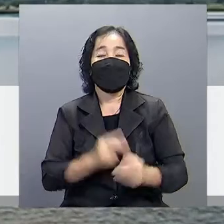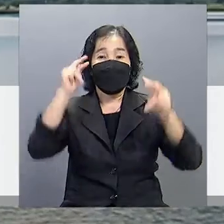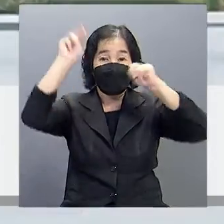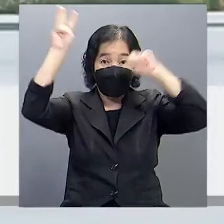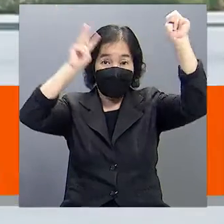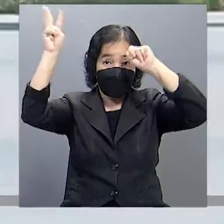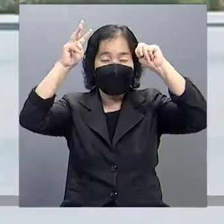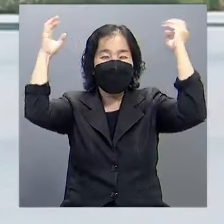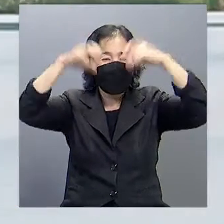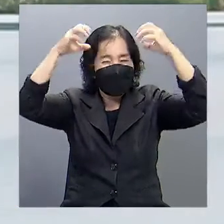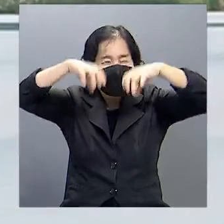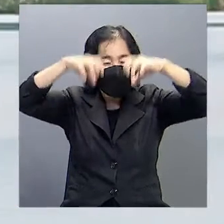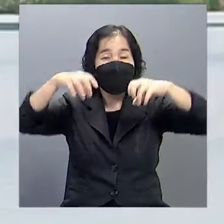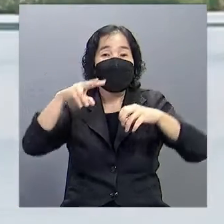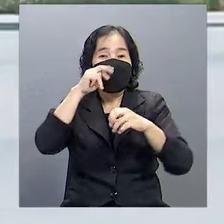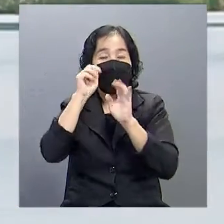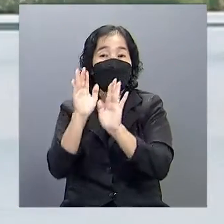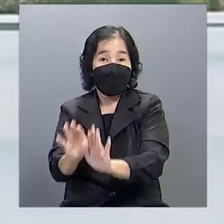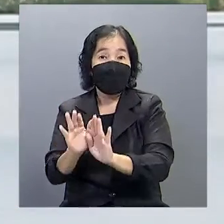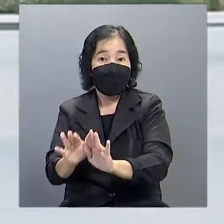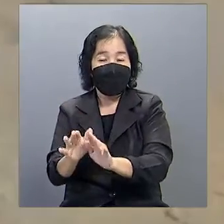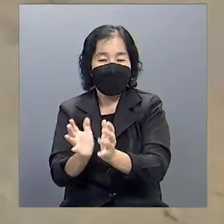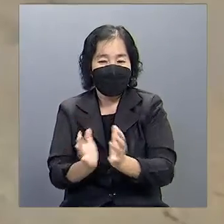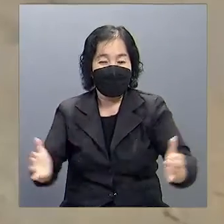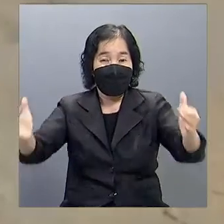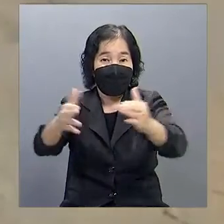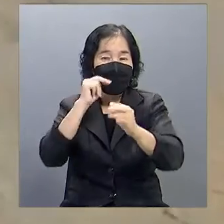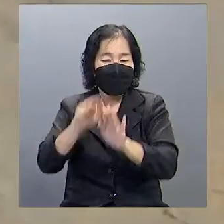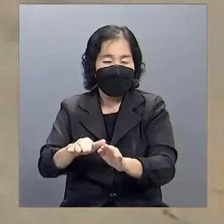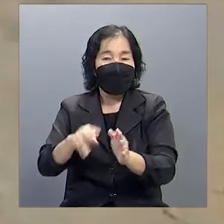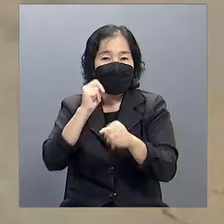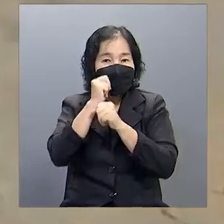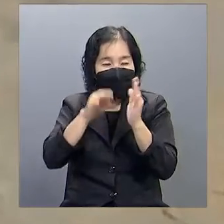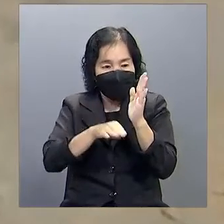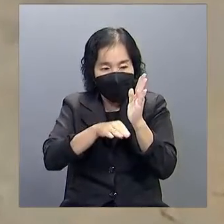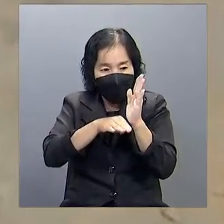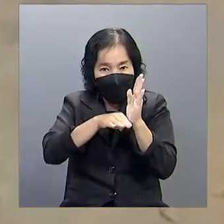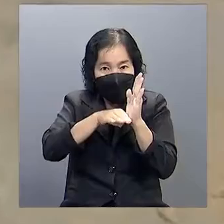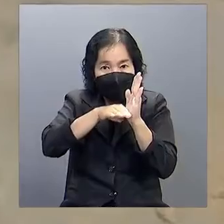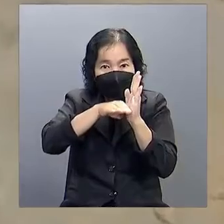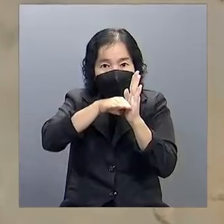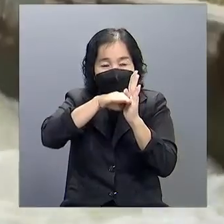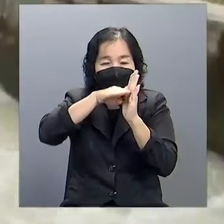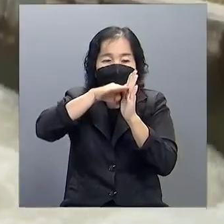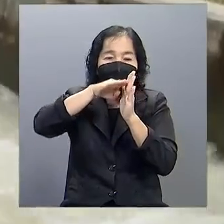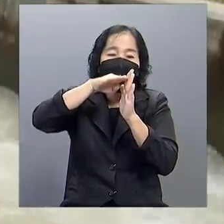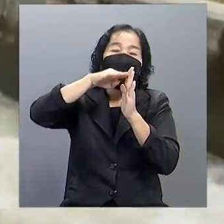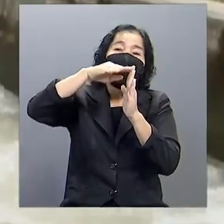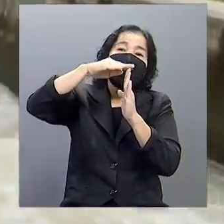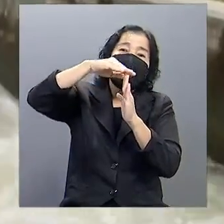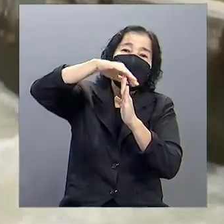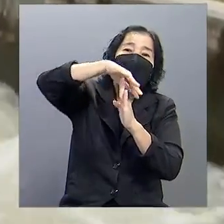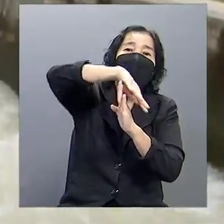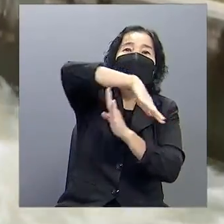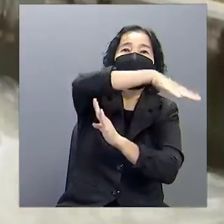ทำให้อ่างเก็บน้ำห้วยใหญ่ตำบลตะคร้ออำเภอไพศาลีมีปริมาณน้ำเกินความจุเริ่มไหลล้นสปิลเวย์ชลประทานนครสวรรค์